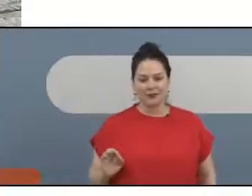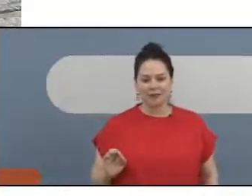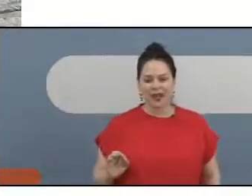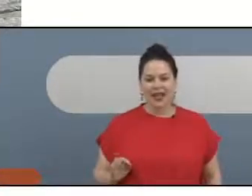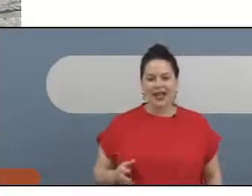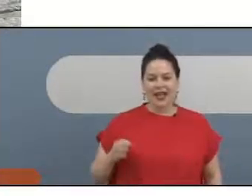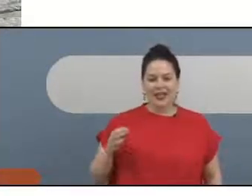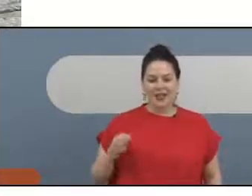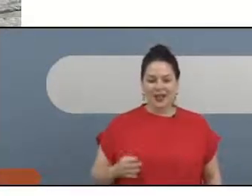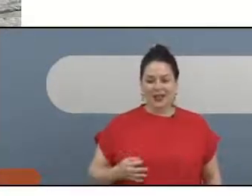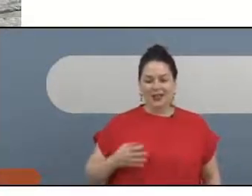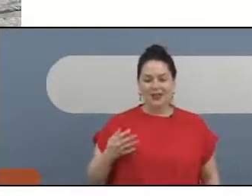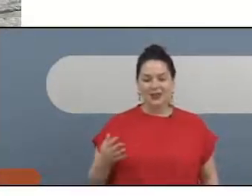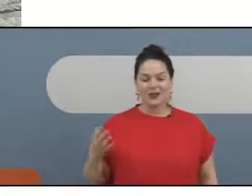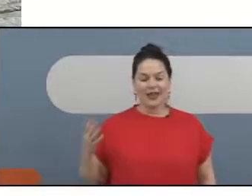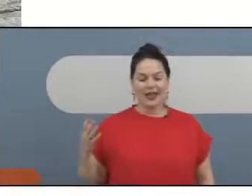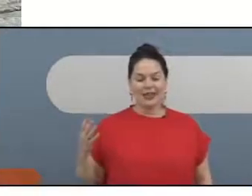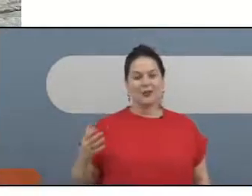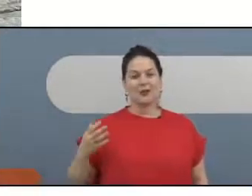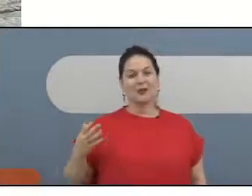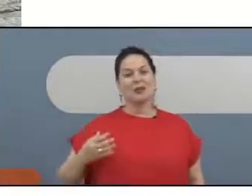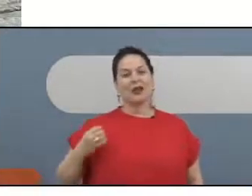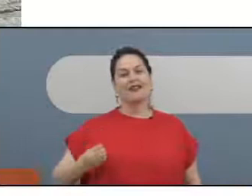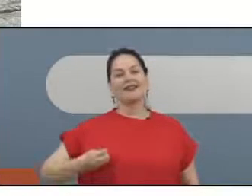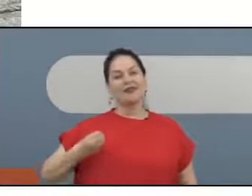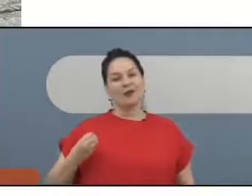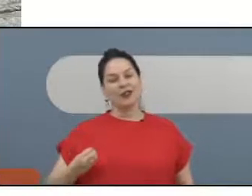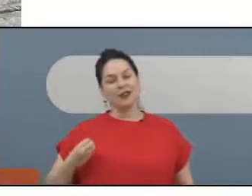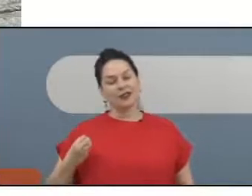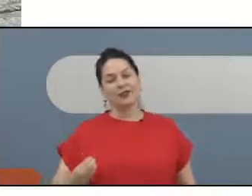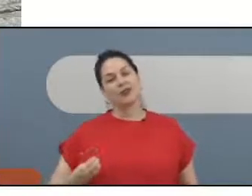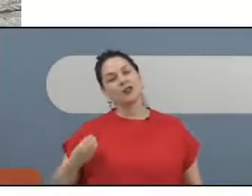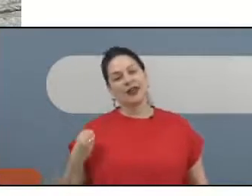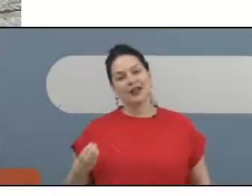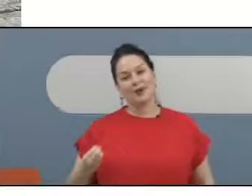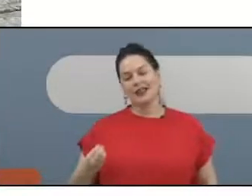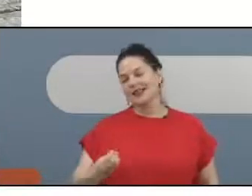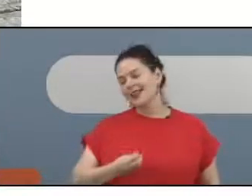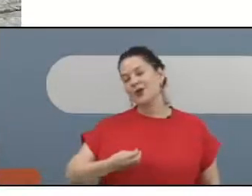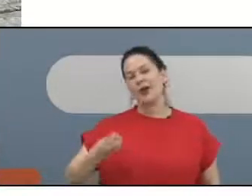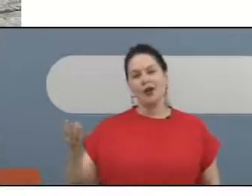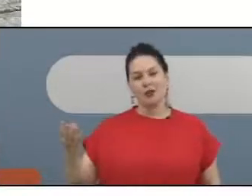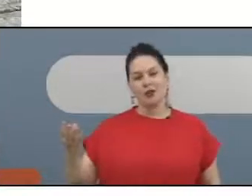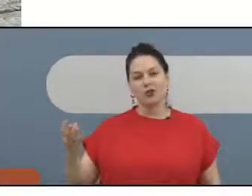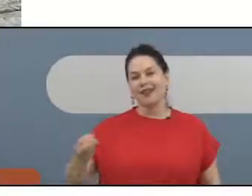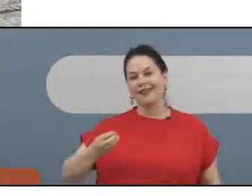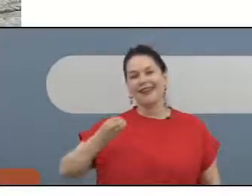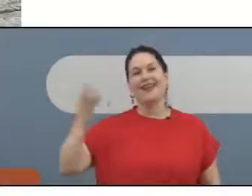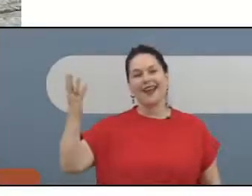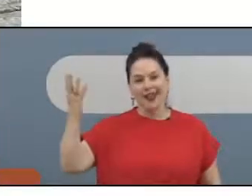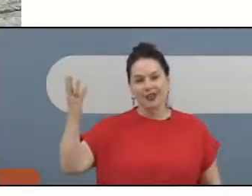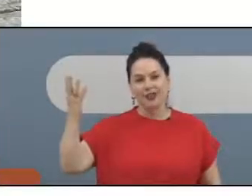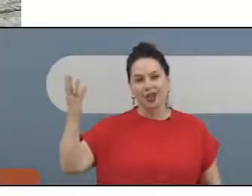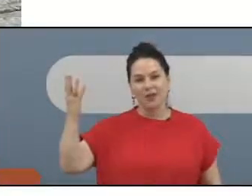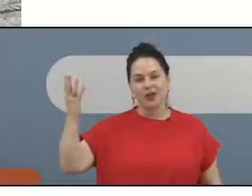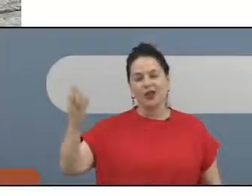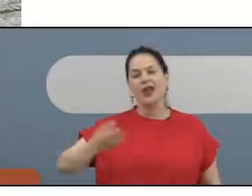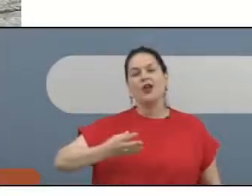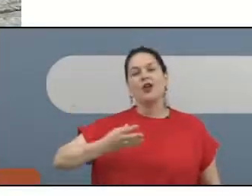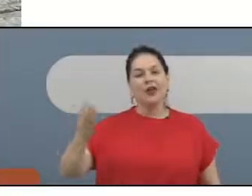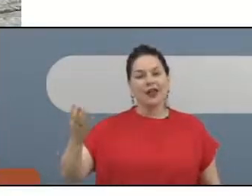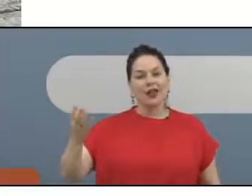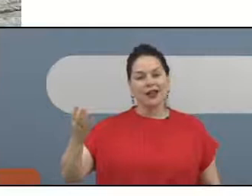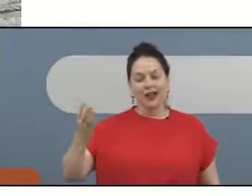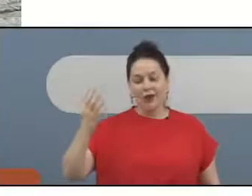להם כנפיים. אז זו יצירה שבאמת אומרת, תפרוס ותפרוס בגדול, תעשה את כל החלומות שלך, תגיע עד